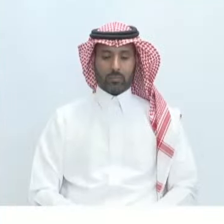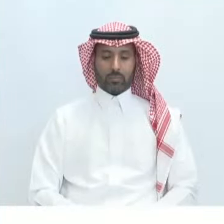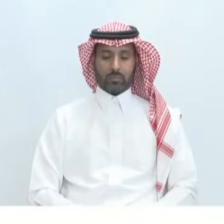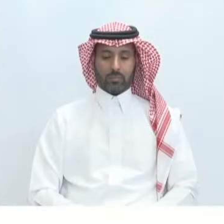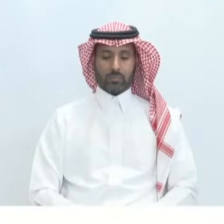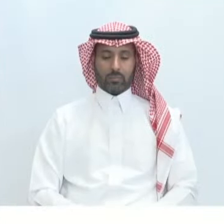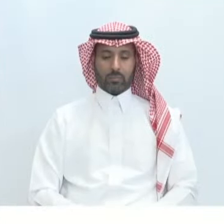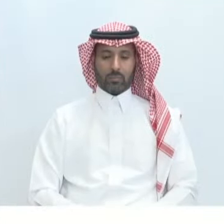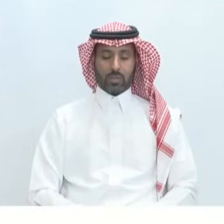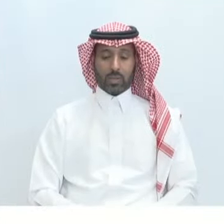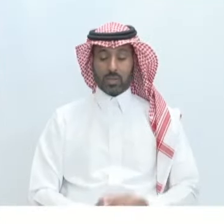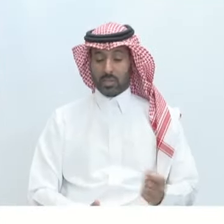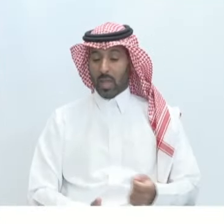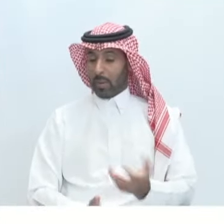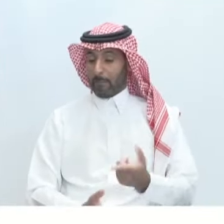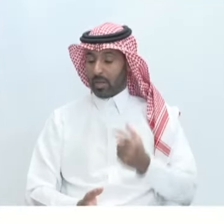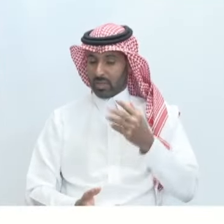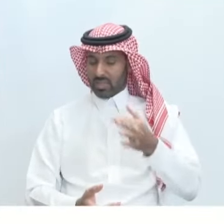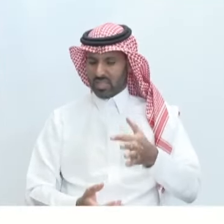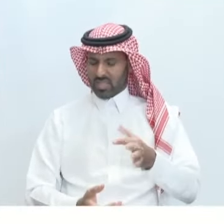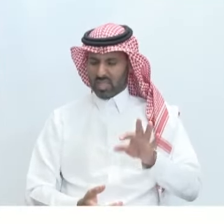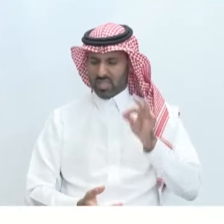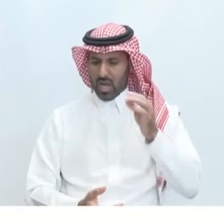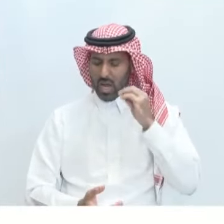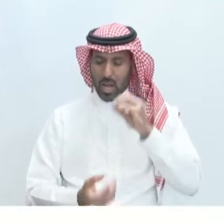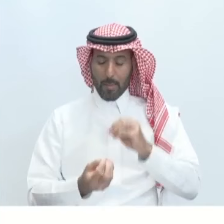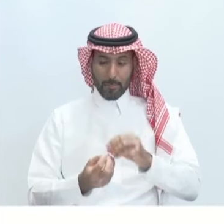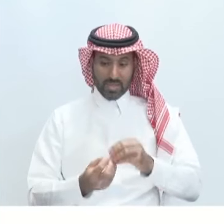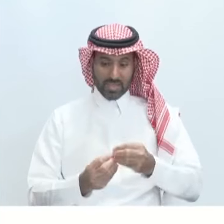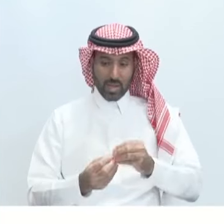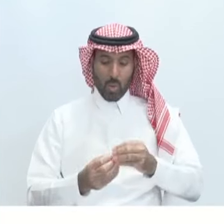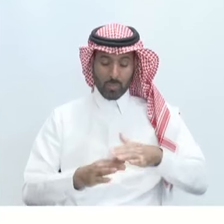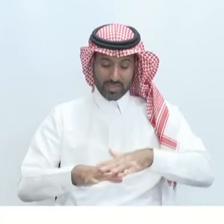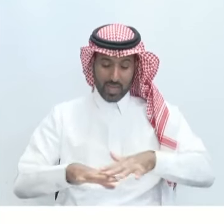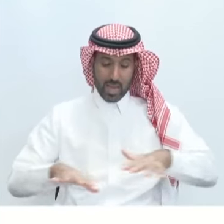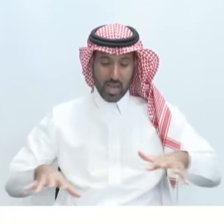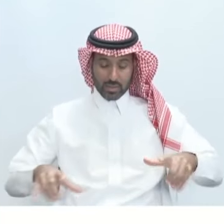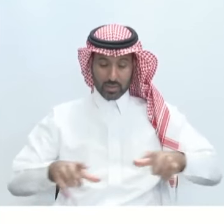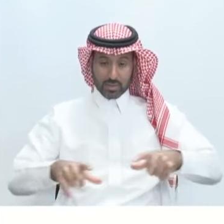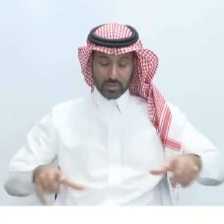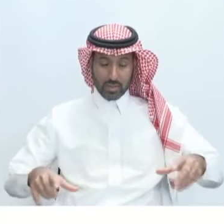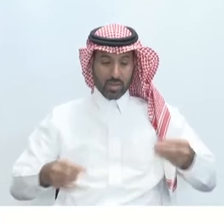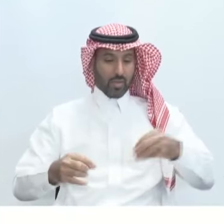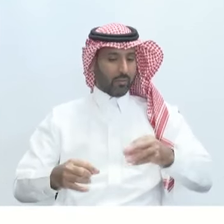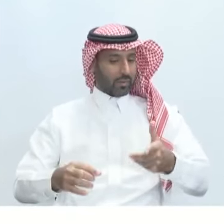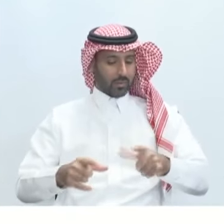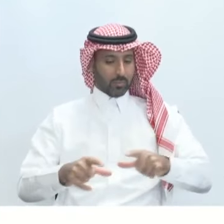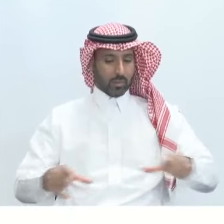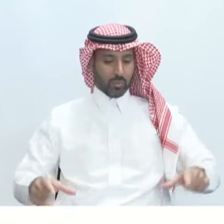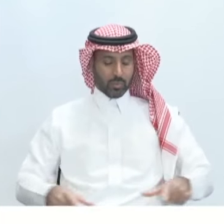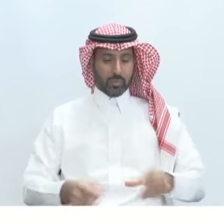تحرير المساحات الملونه اختر المشهد الاتي لمعرفه كيفيه اضافه المساحات